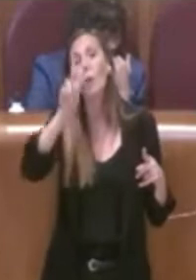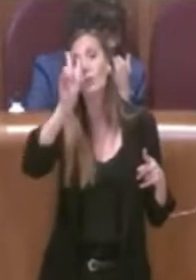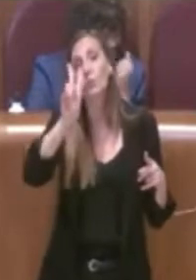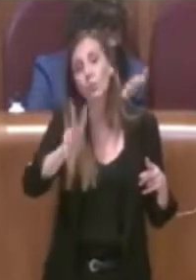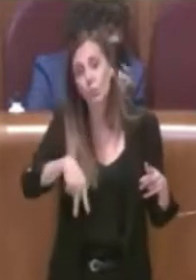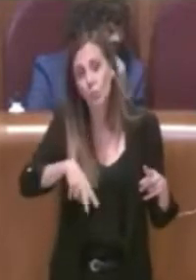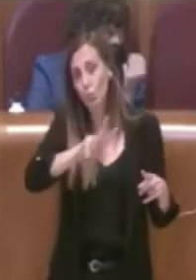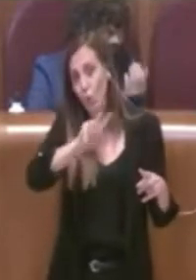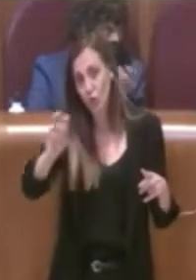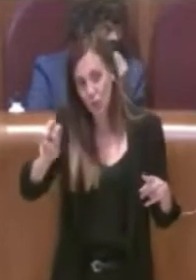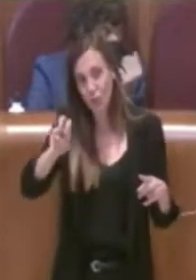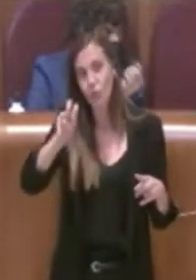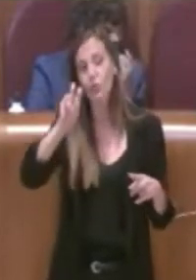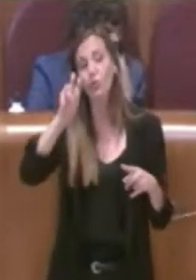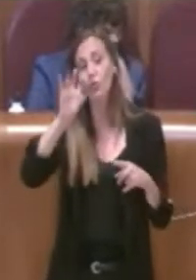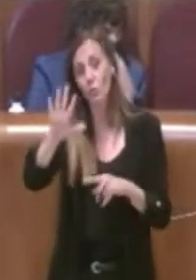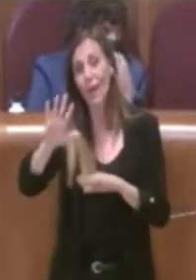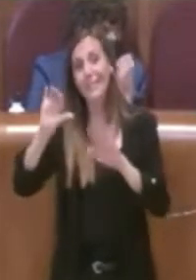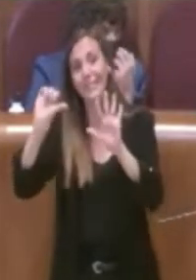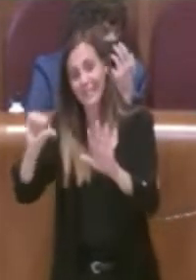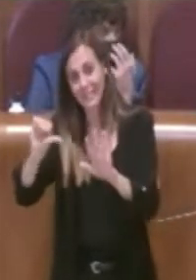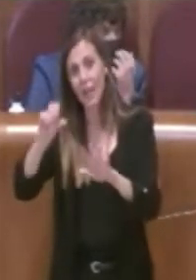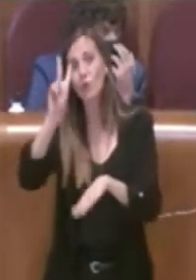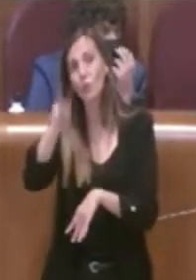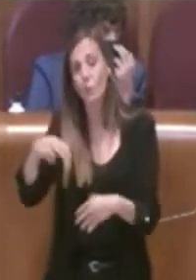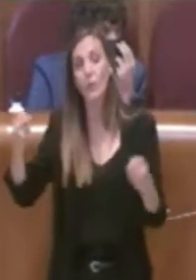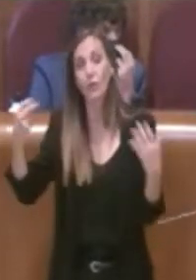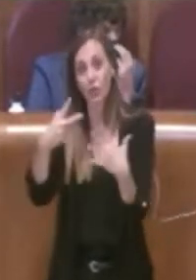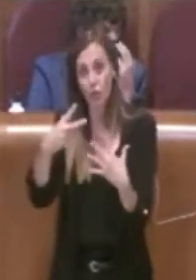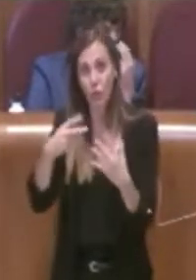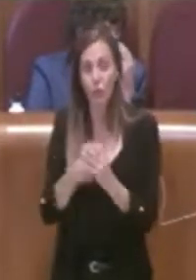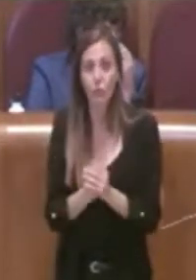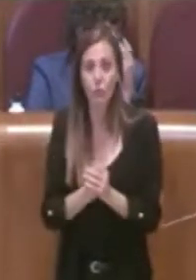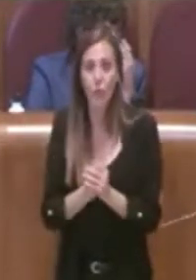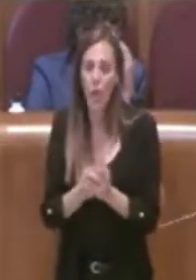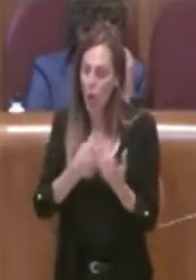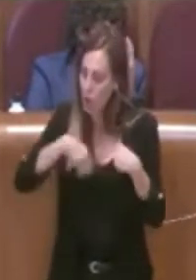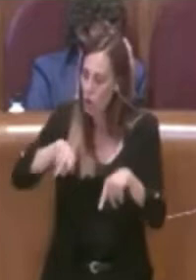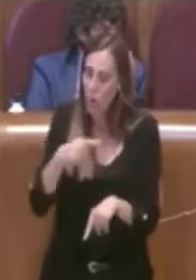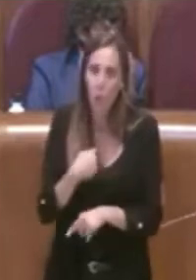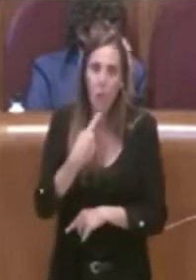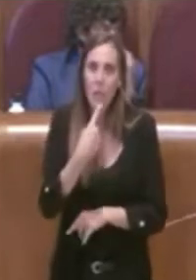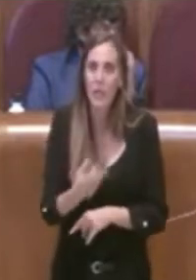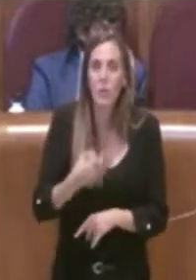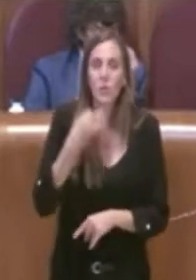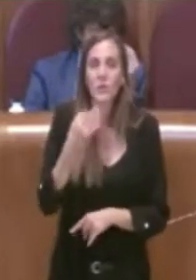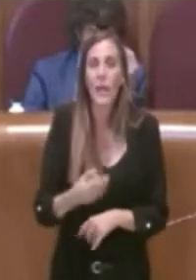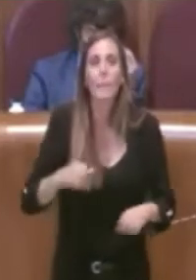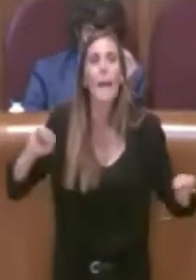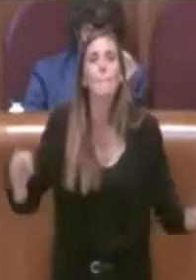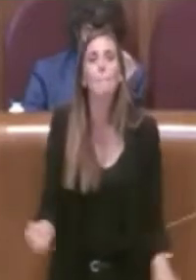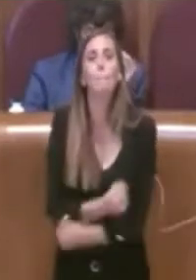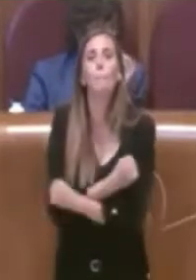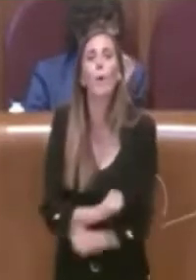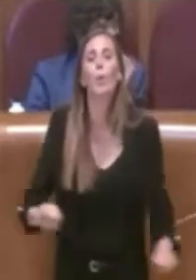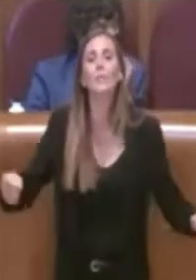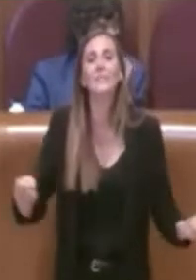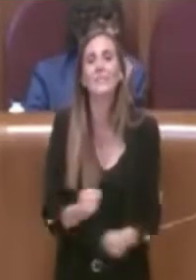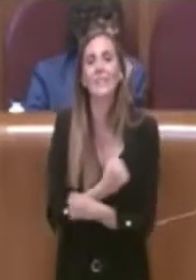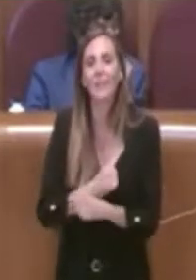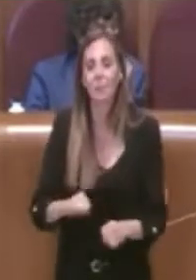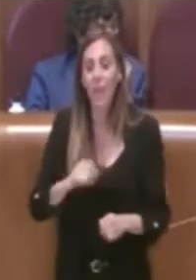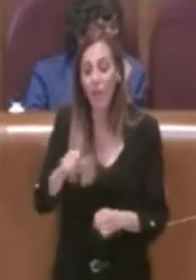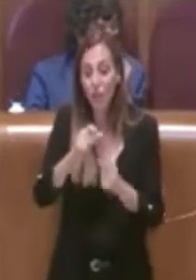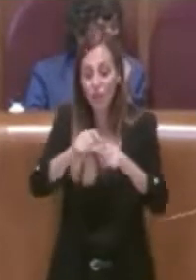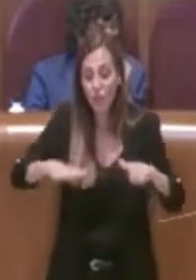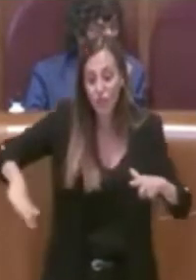tra 2017 18 questa è la situazione reale e lo abbiamo sempre detto che non si può pensare di risolvere problemi